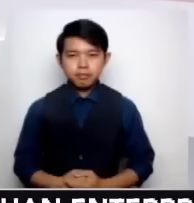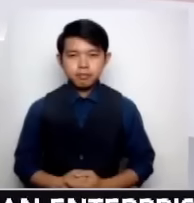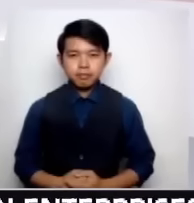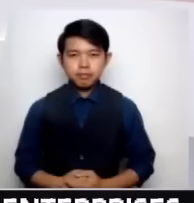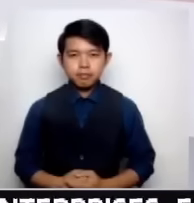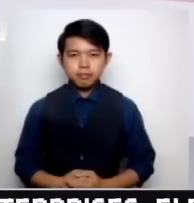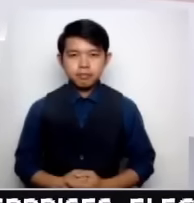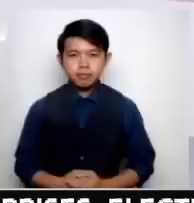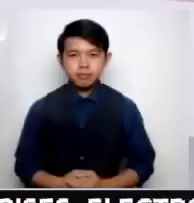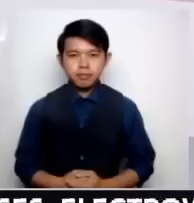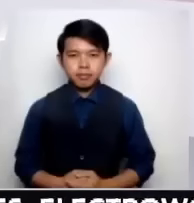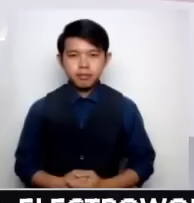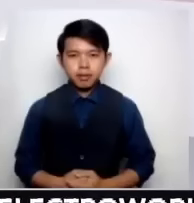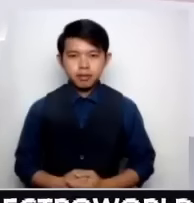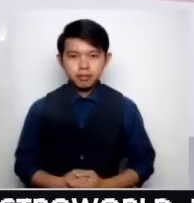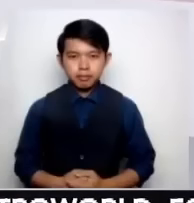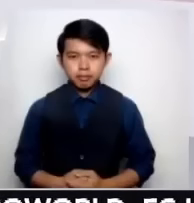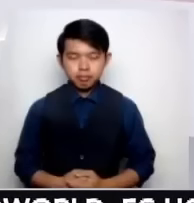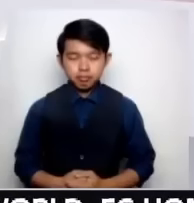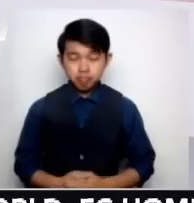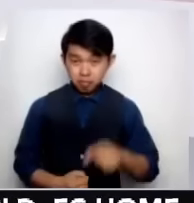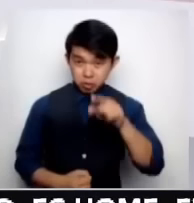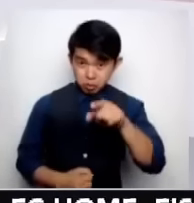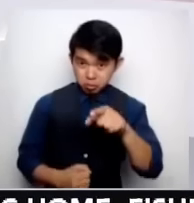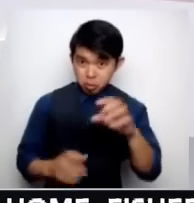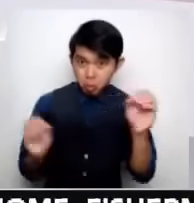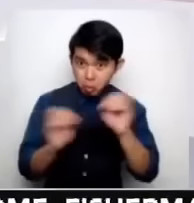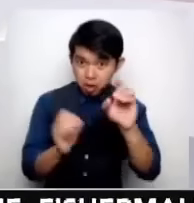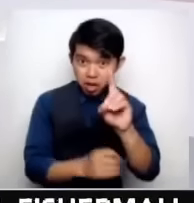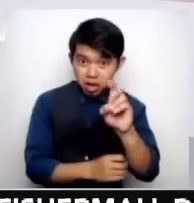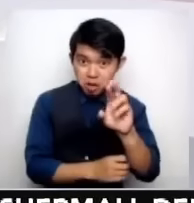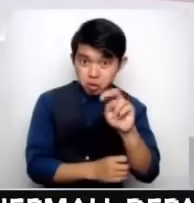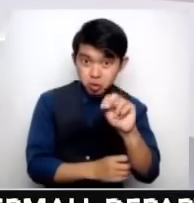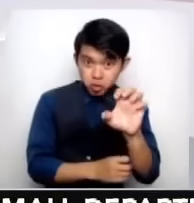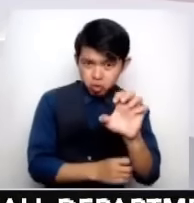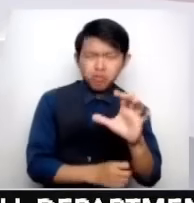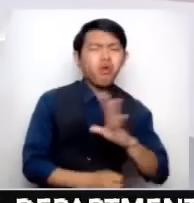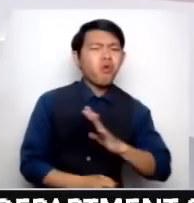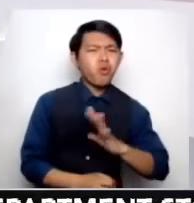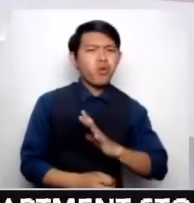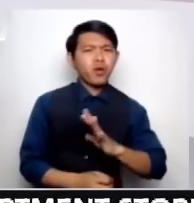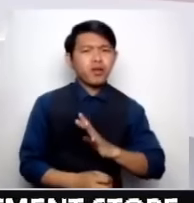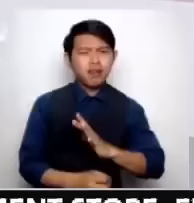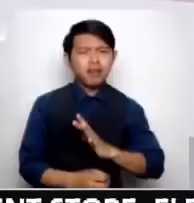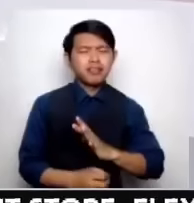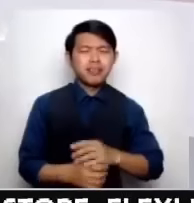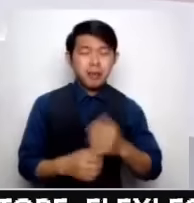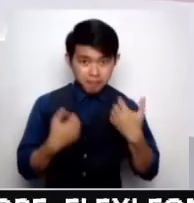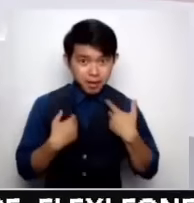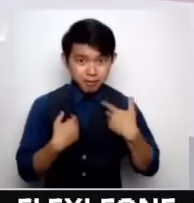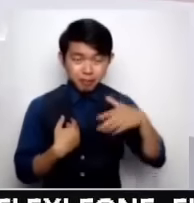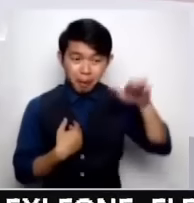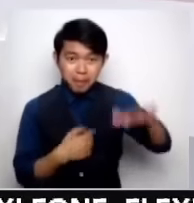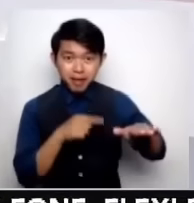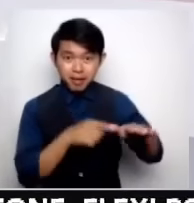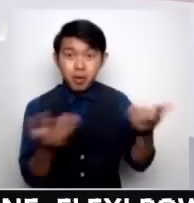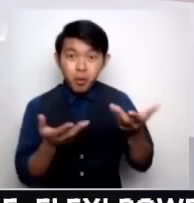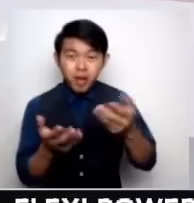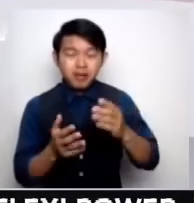Wala ka bang dalang drone? No problem yan sa small but terrible na bata sa Boracay na ang talento sa paghawak ng kamera